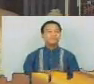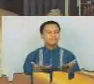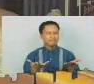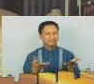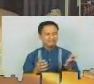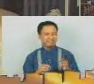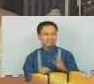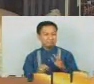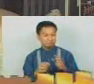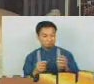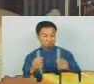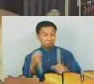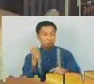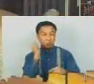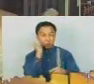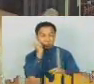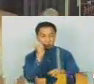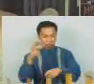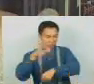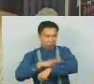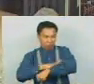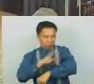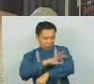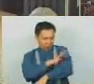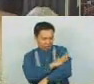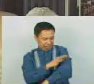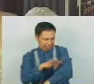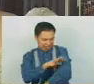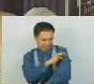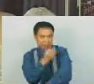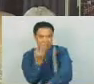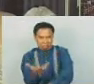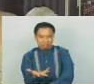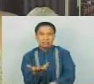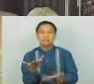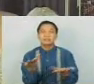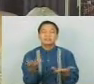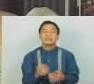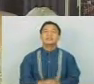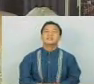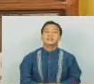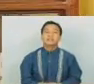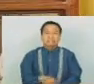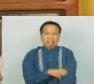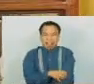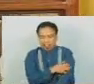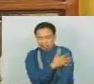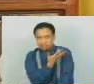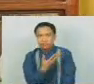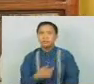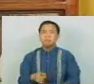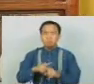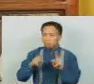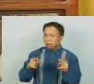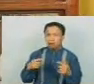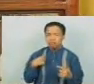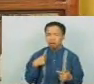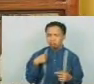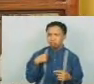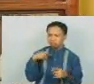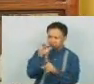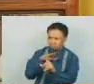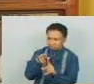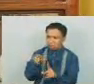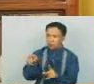yung Hindi ito dugo masarap ni po eh. Dr. Oo. Susana. Diba? O kaya yung mga langgam sa mga bata. Kaya Yes. magtataka ka, bakit ang kinis nila? Yeah,